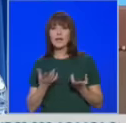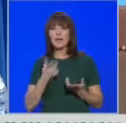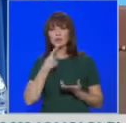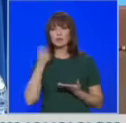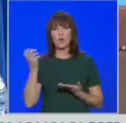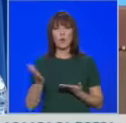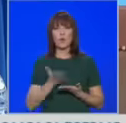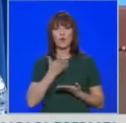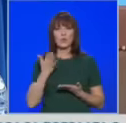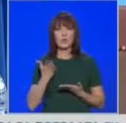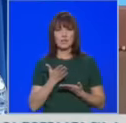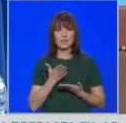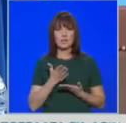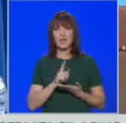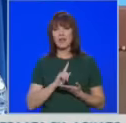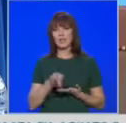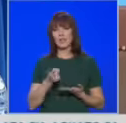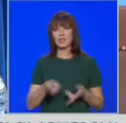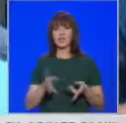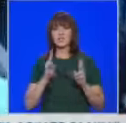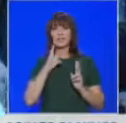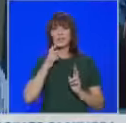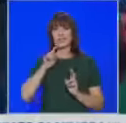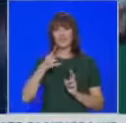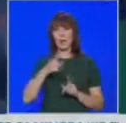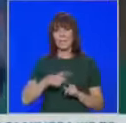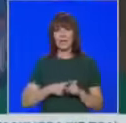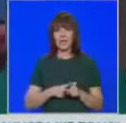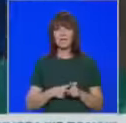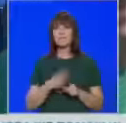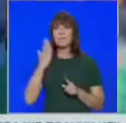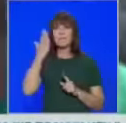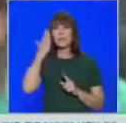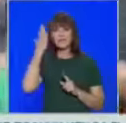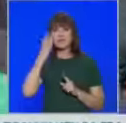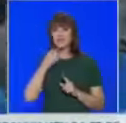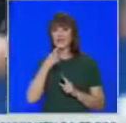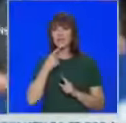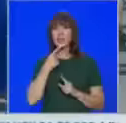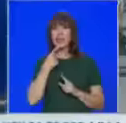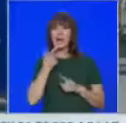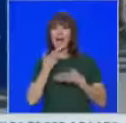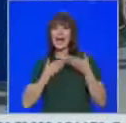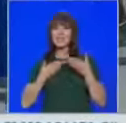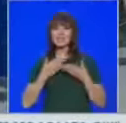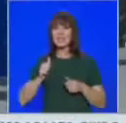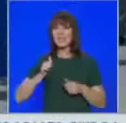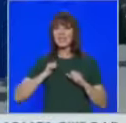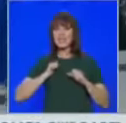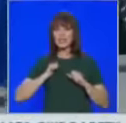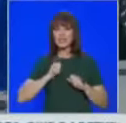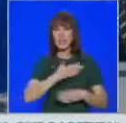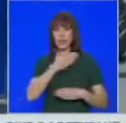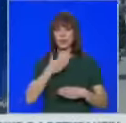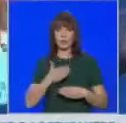години. В никакъв случай не може да се реши за 2 месеца. Министър Хинков отсече. Разговорите с защита бяха до тук, а